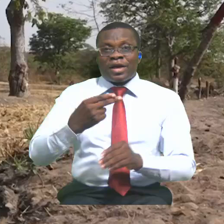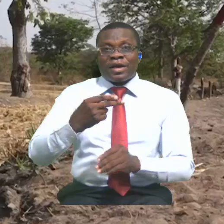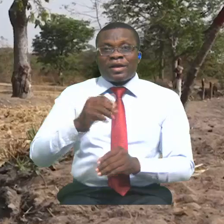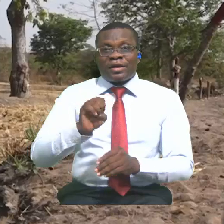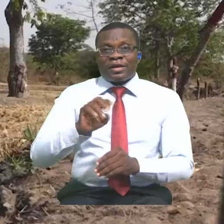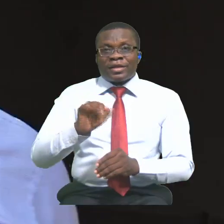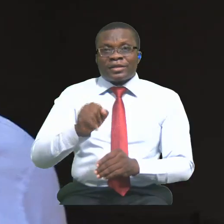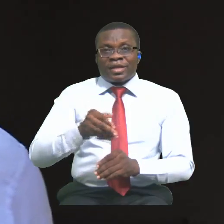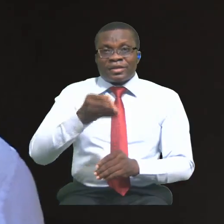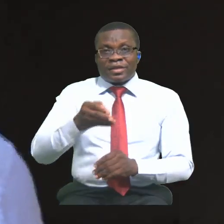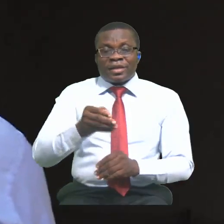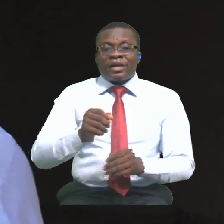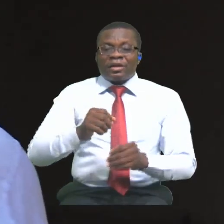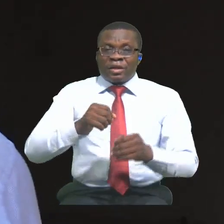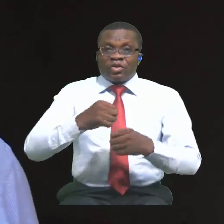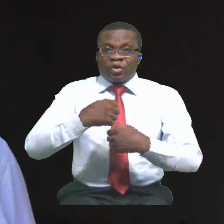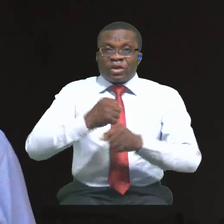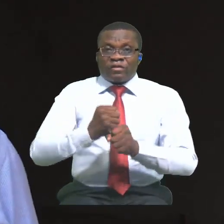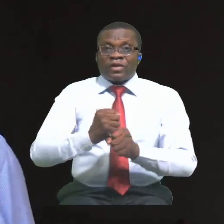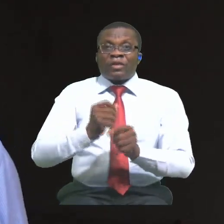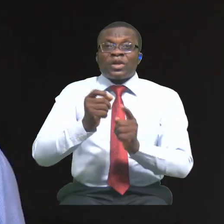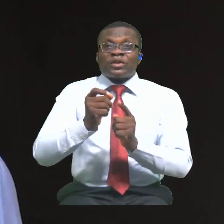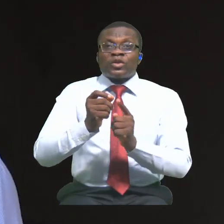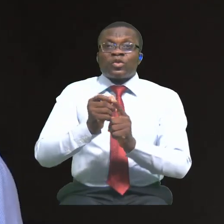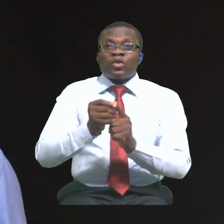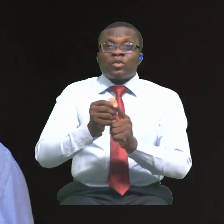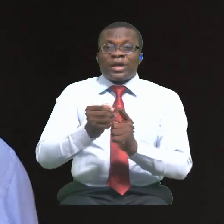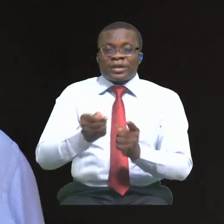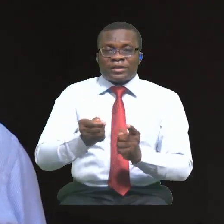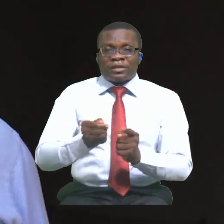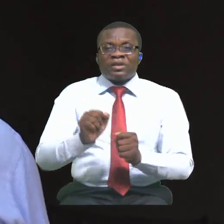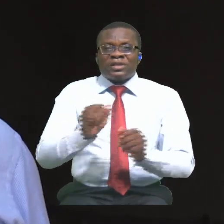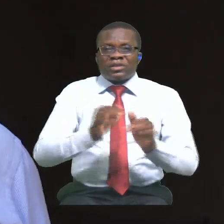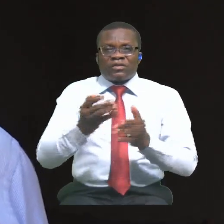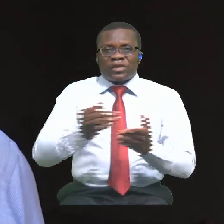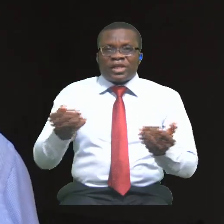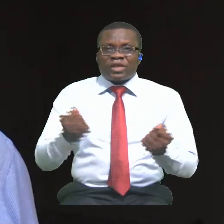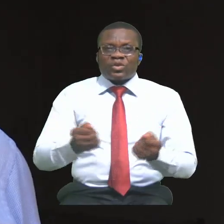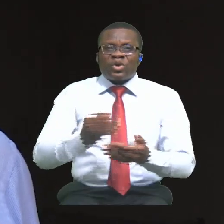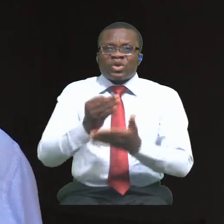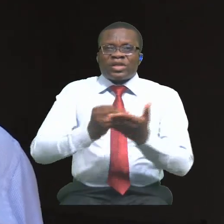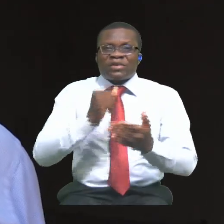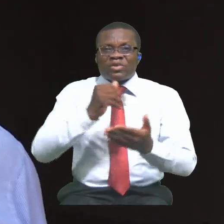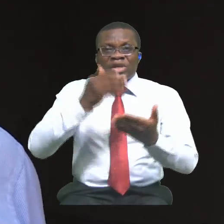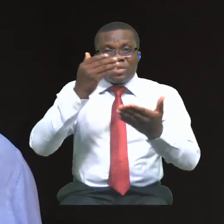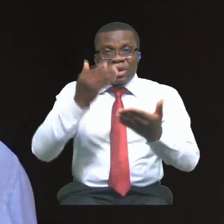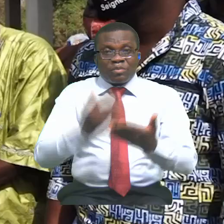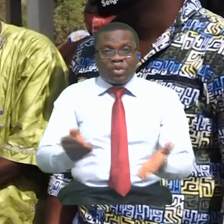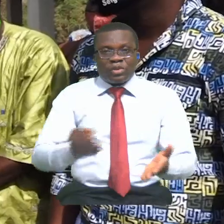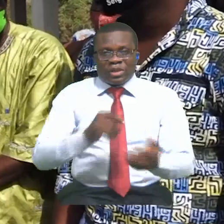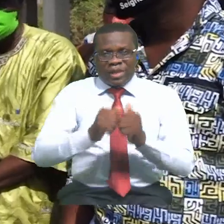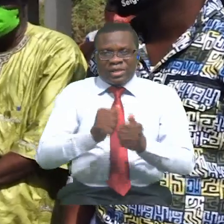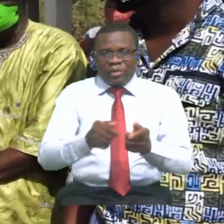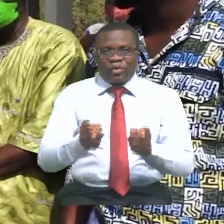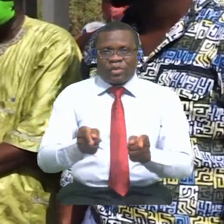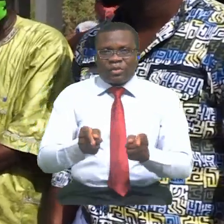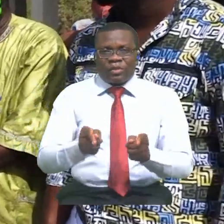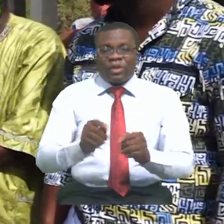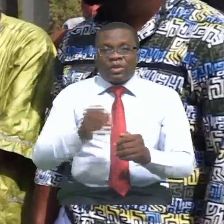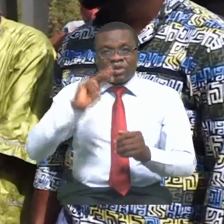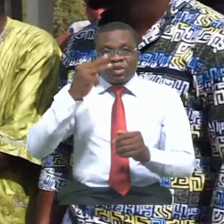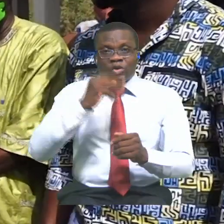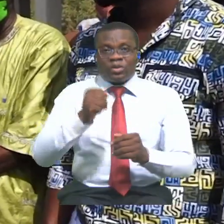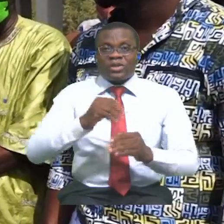une maïserie en construction. Si vous faites les choses et que sa facture n'est pas bonne, il y a un problème. Le ministre Dossoui n'est